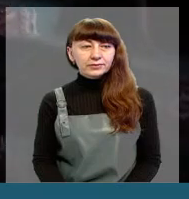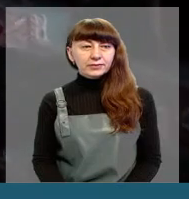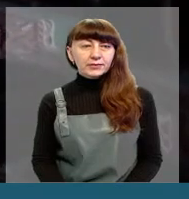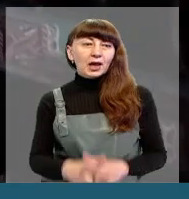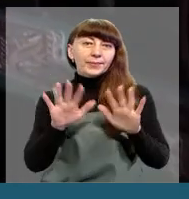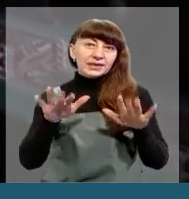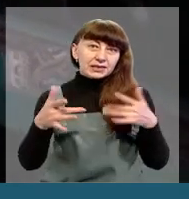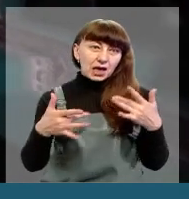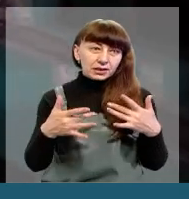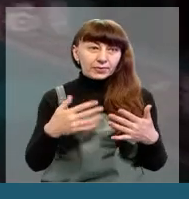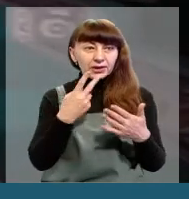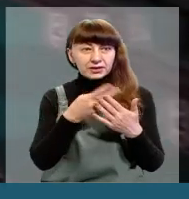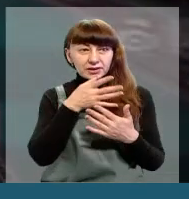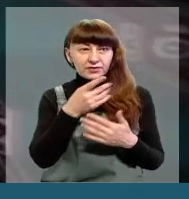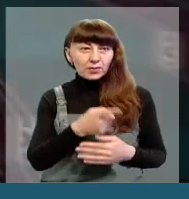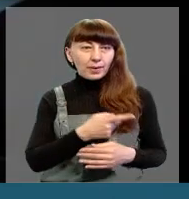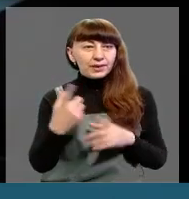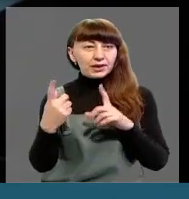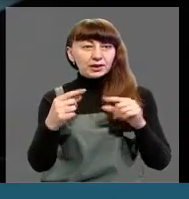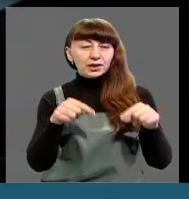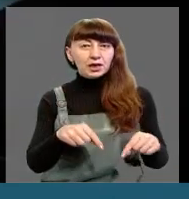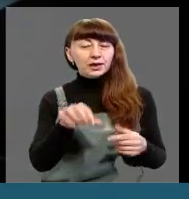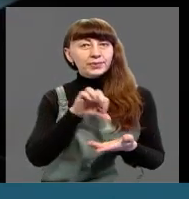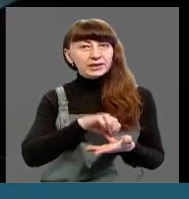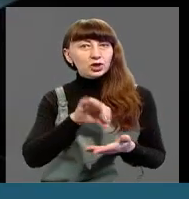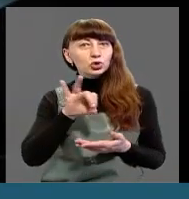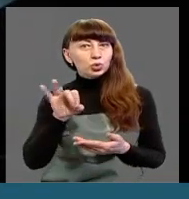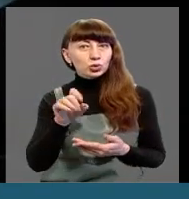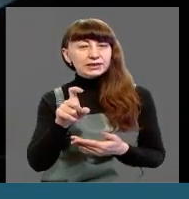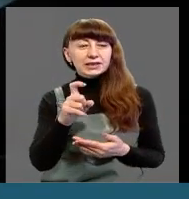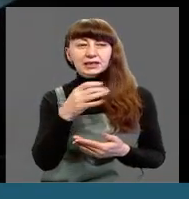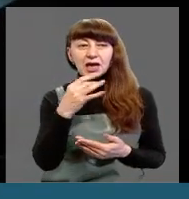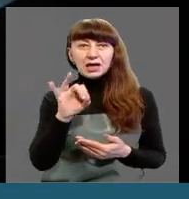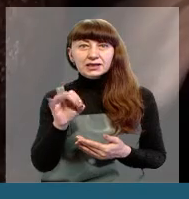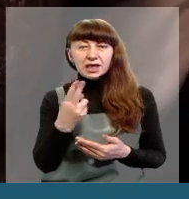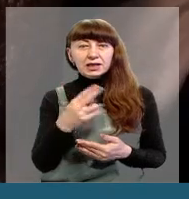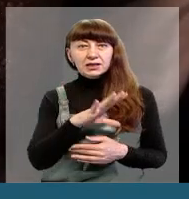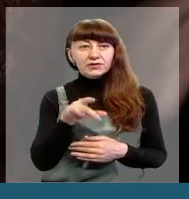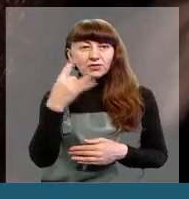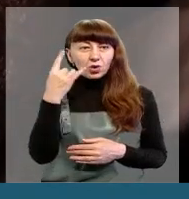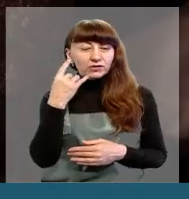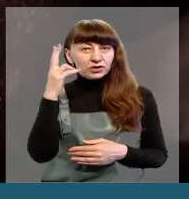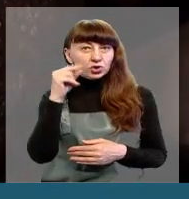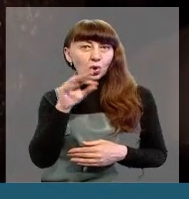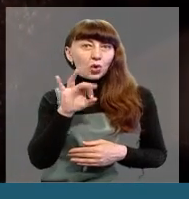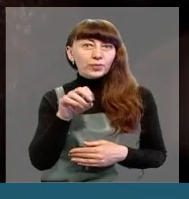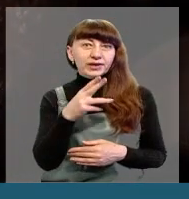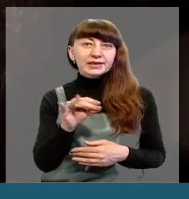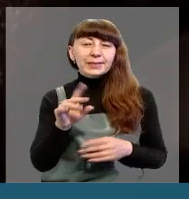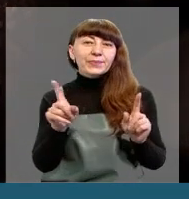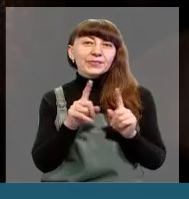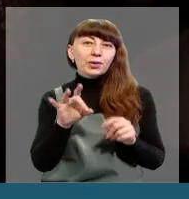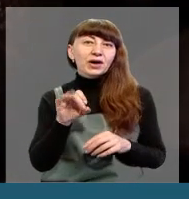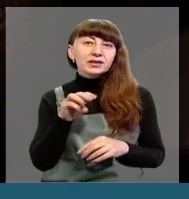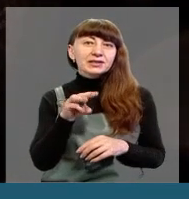Помимо местных артистов, показать свое мастерство приехали представители тюркских этносов со всей республики. В их числе оперный певец